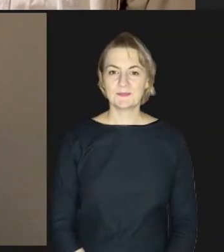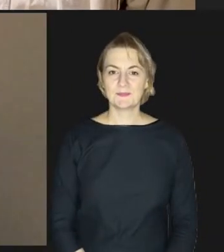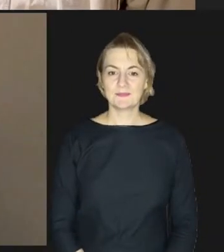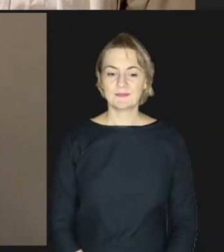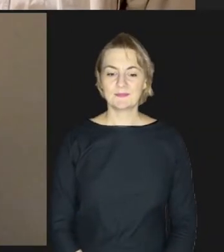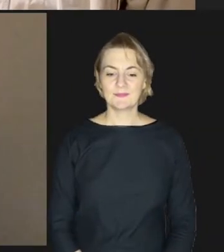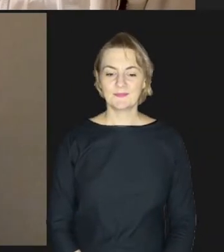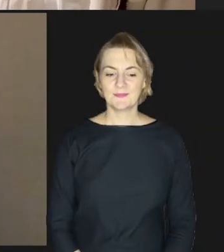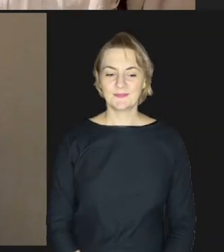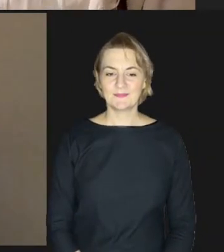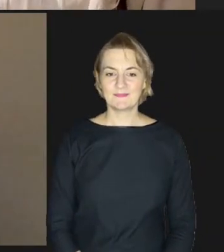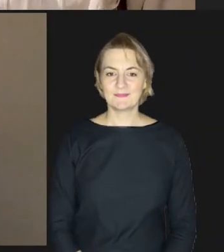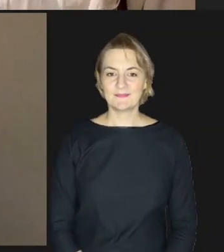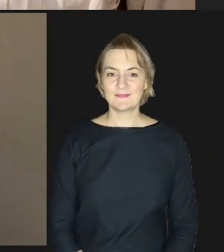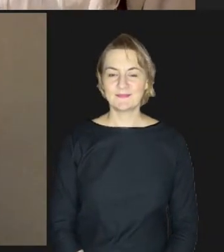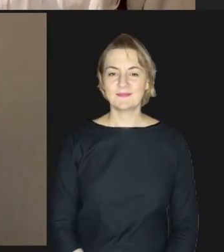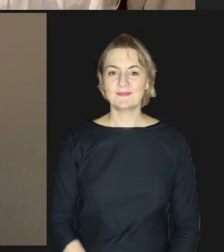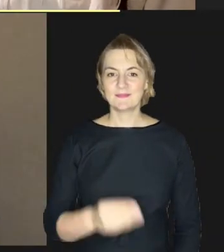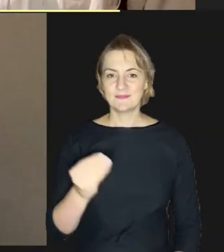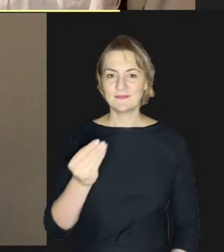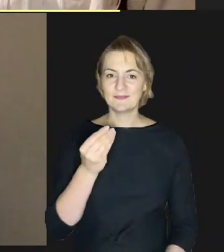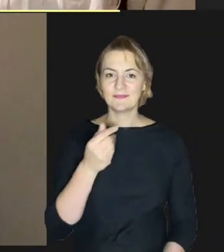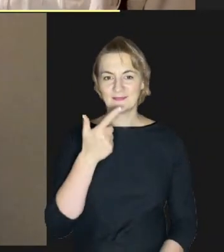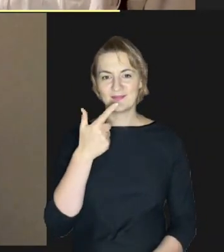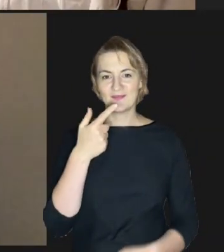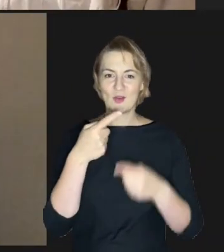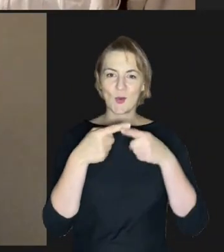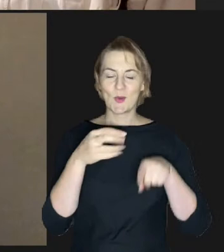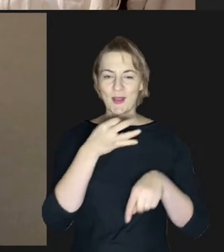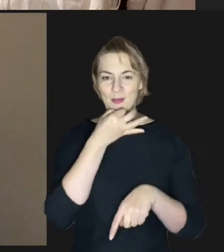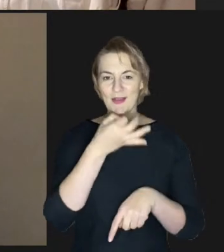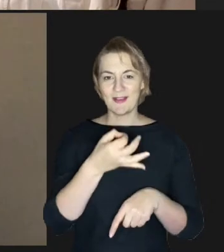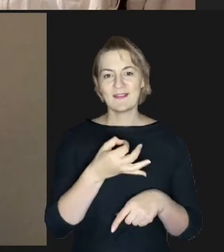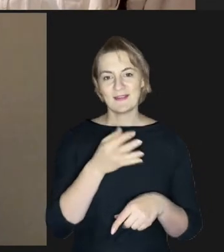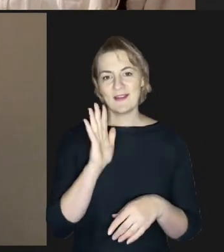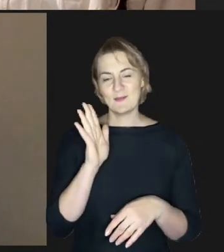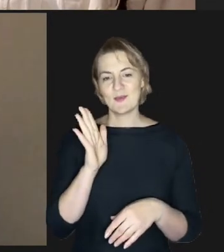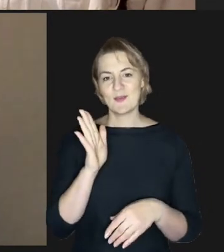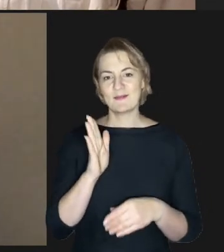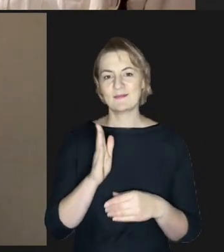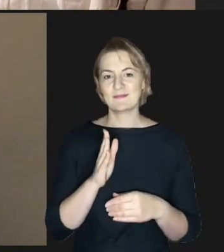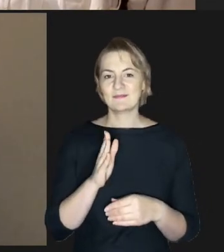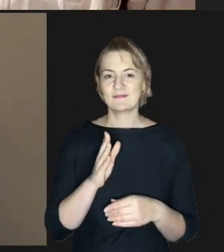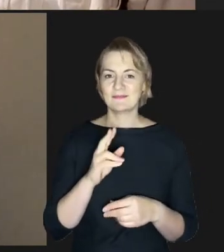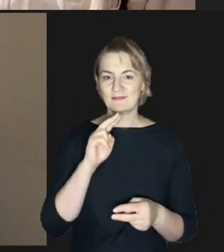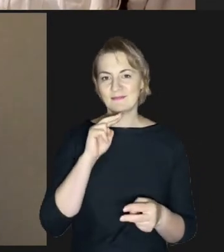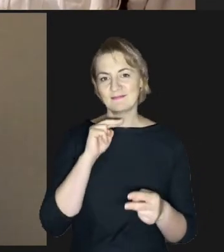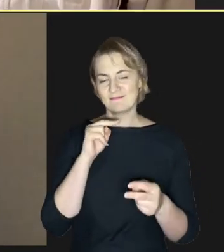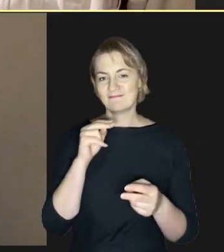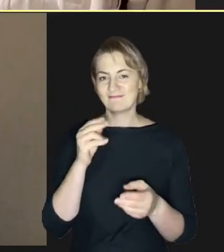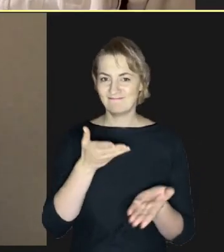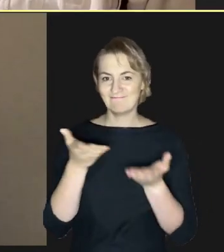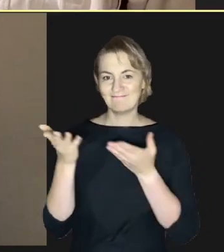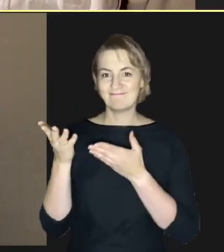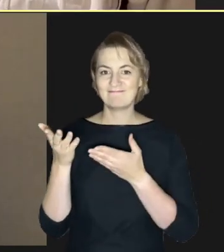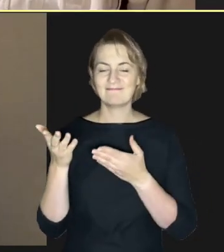Rysiu, możemy jeszcze dwa krótkie pytania. Tak, oddamy głos naszym widzom.